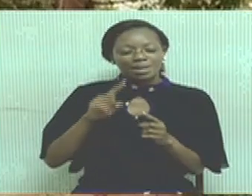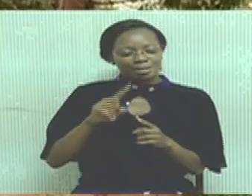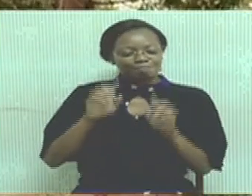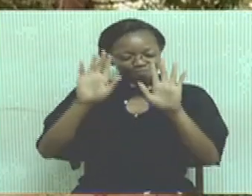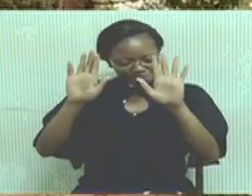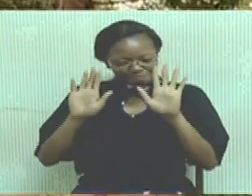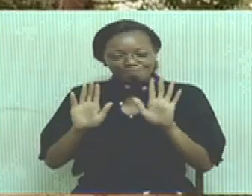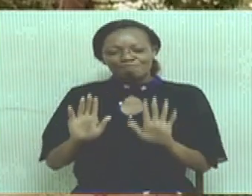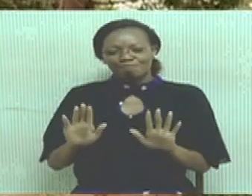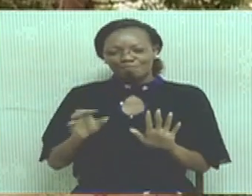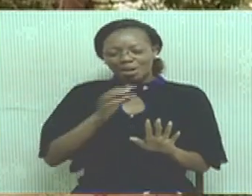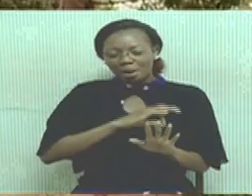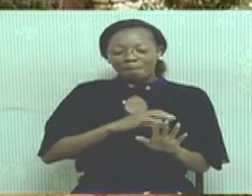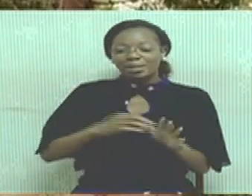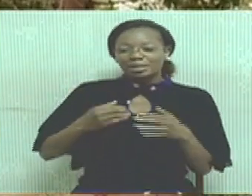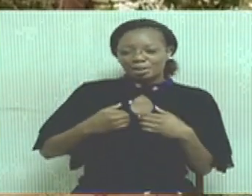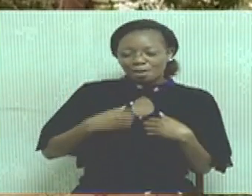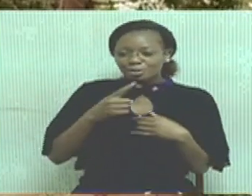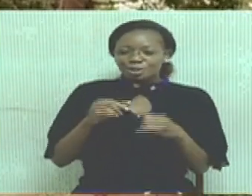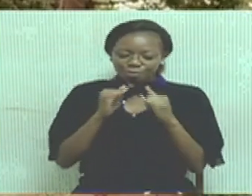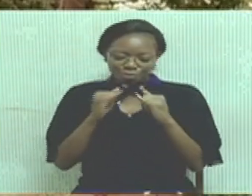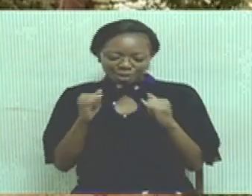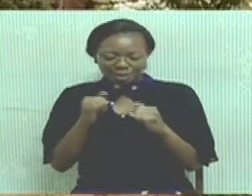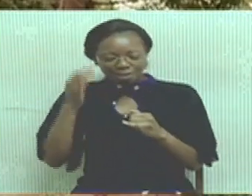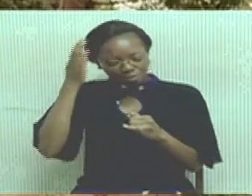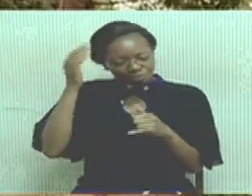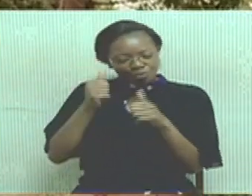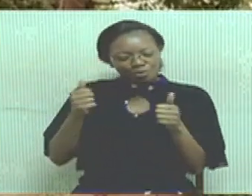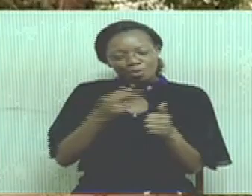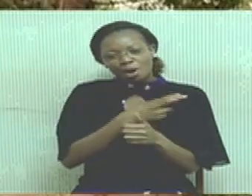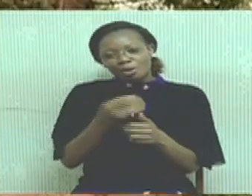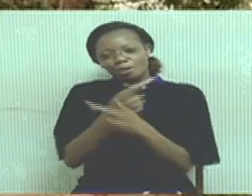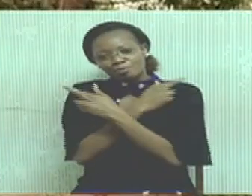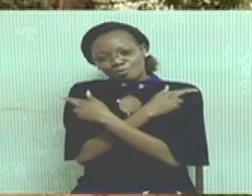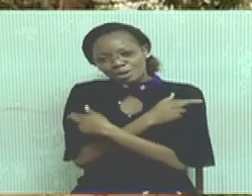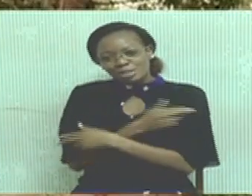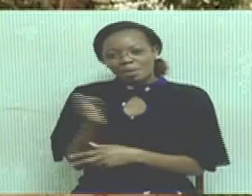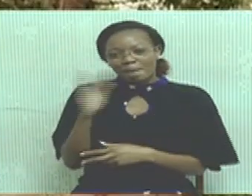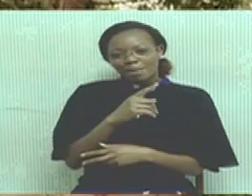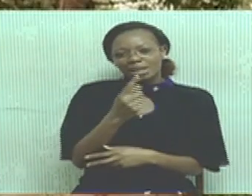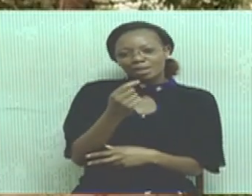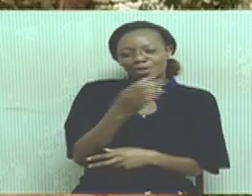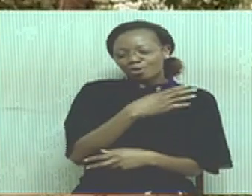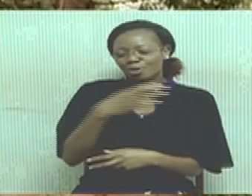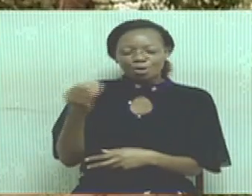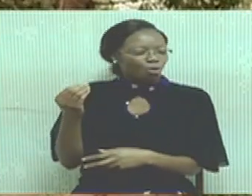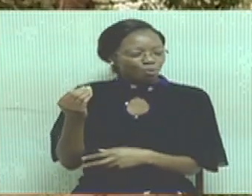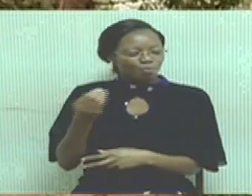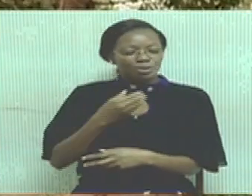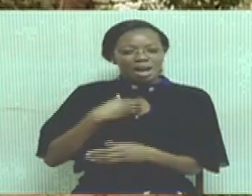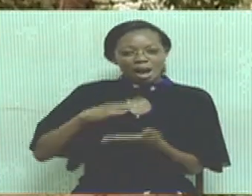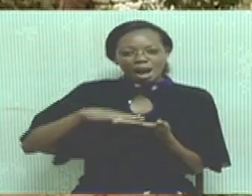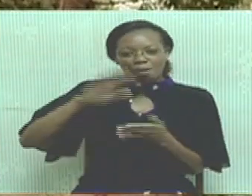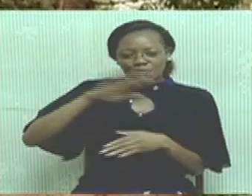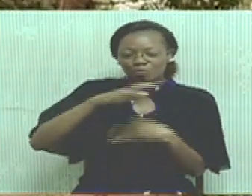tunda hili lina manufaa tele katika miili yetu. Hebu jaribu kulipanda au kulila na utajua ukweli wa mambo. Basi mie wacha nipongewa